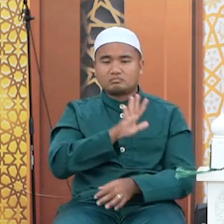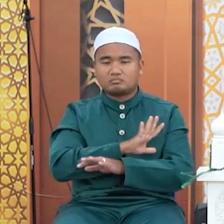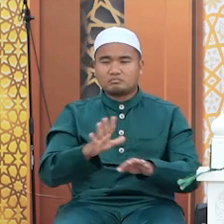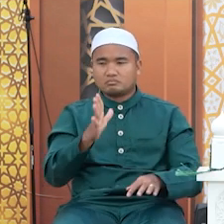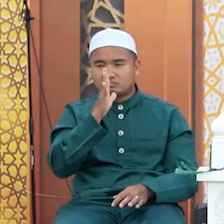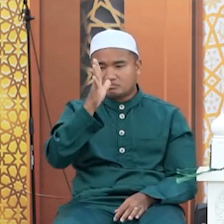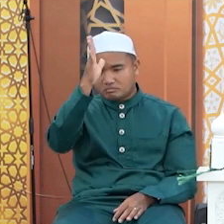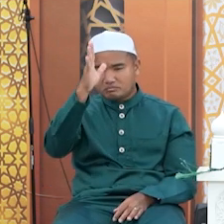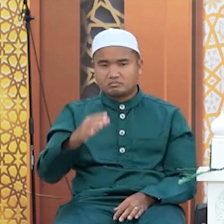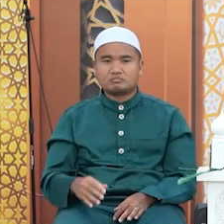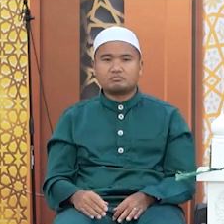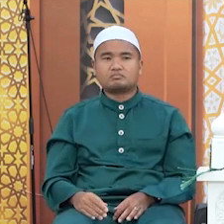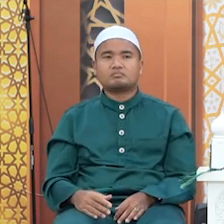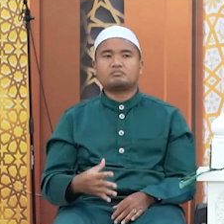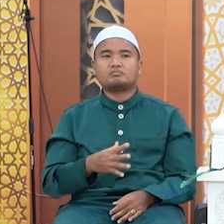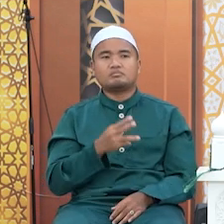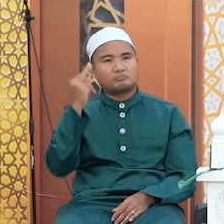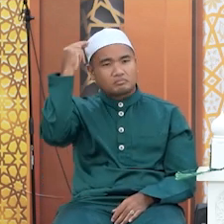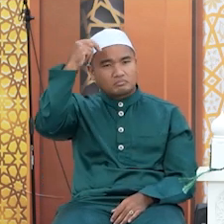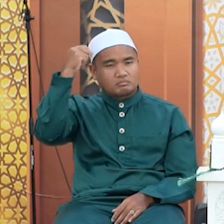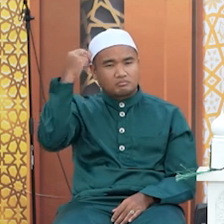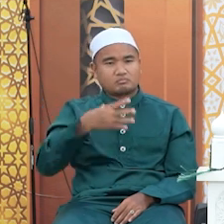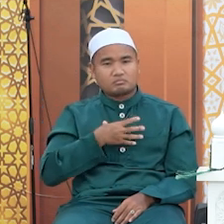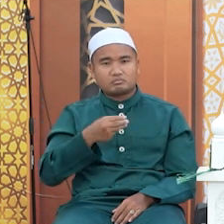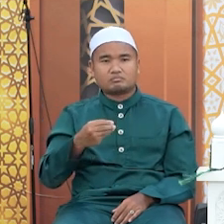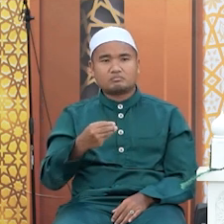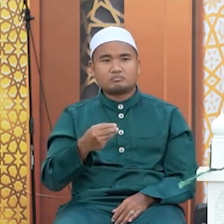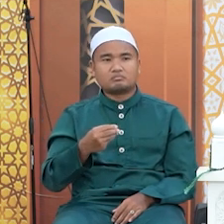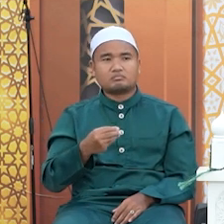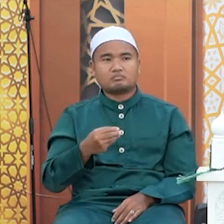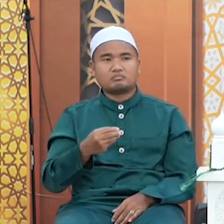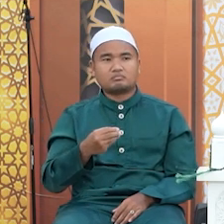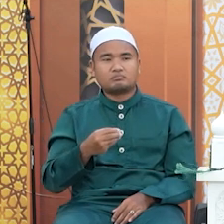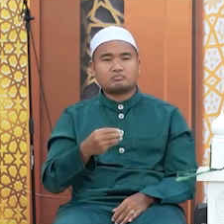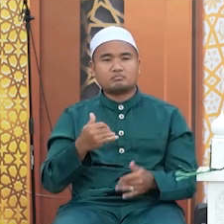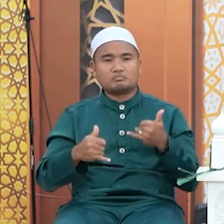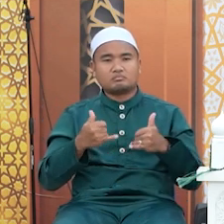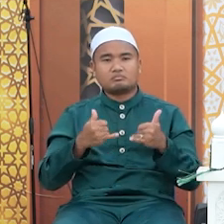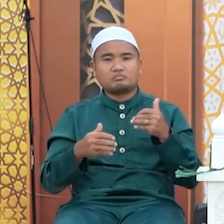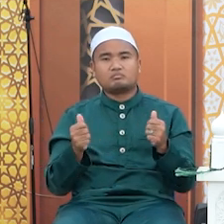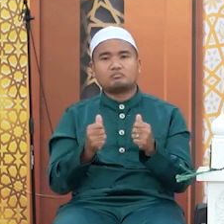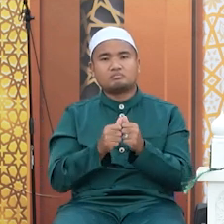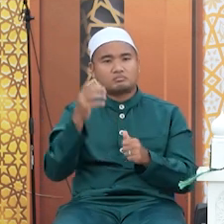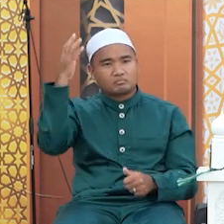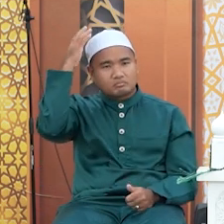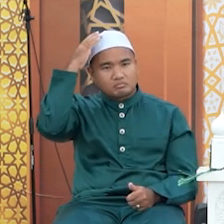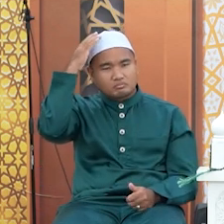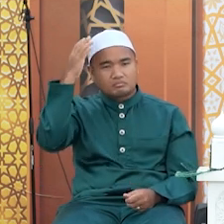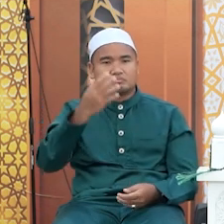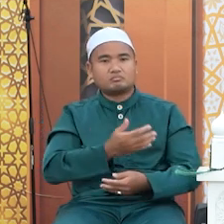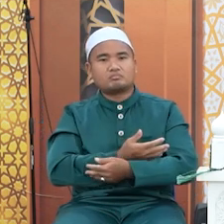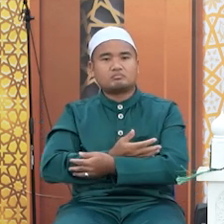main-main. Dia tahap tu dia akan turun tahap dia. Bahasa budak, cara budak. Jangan bahasa budak,